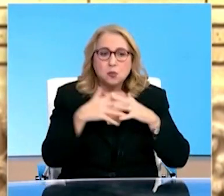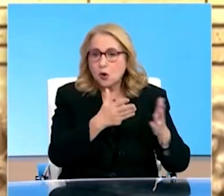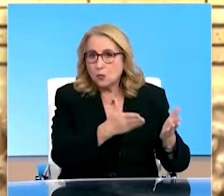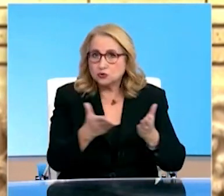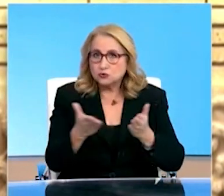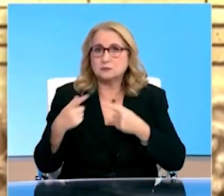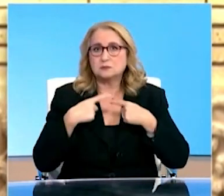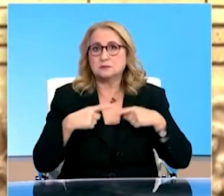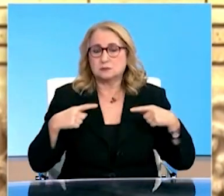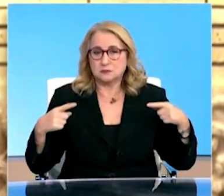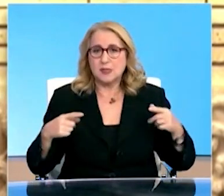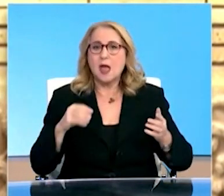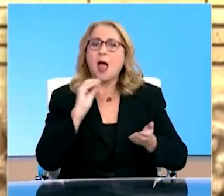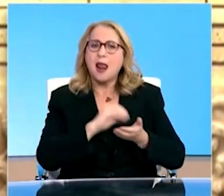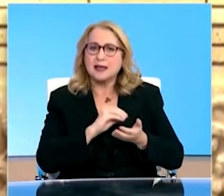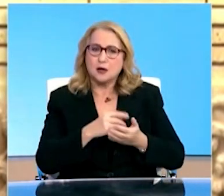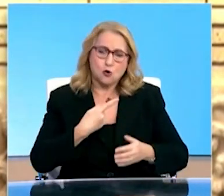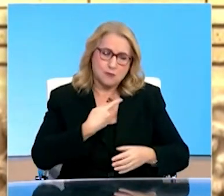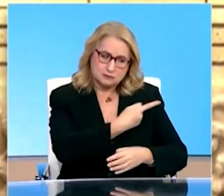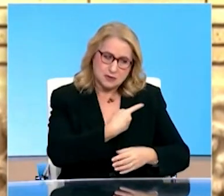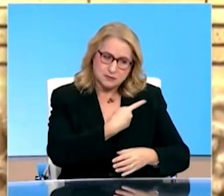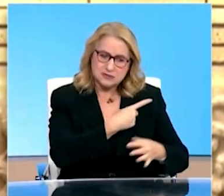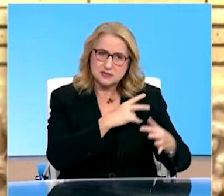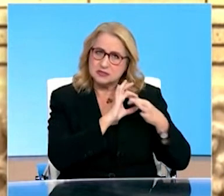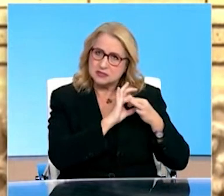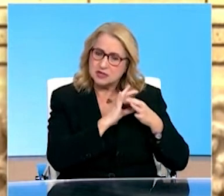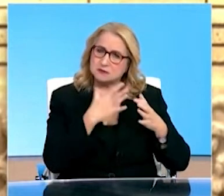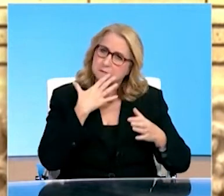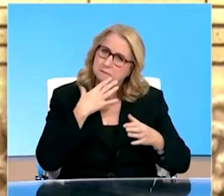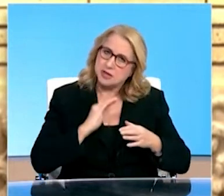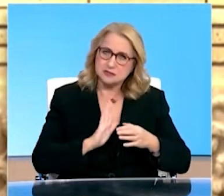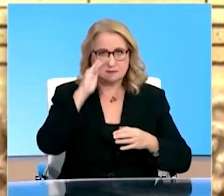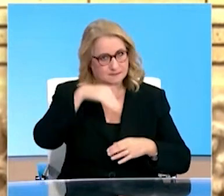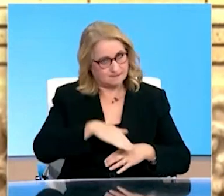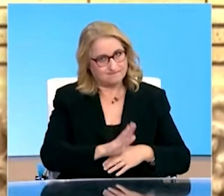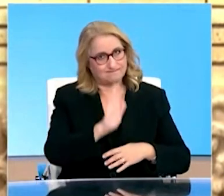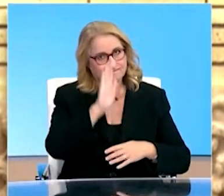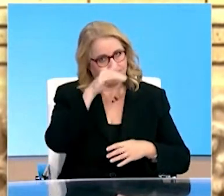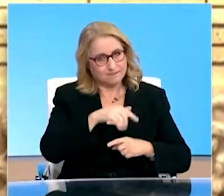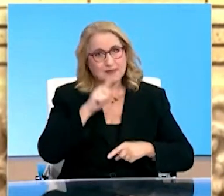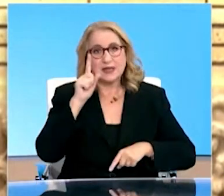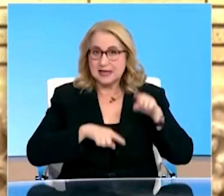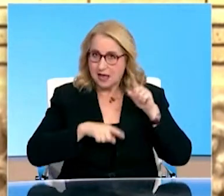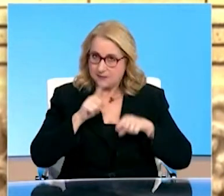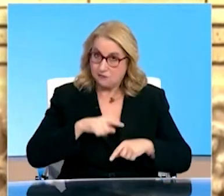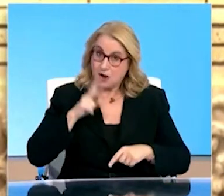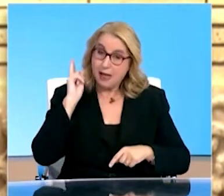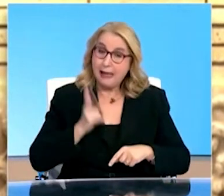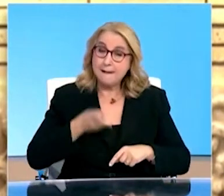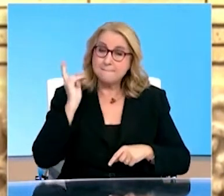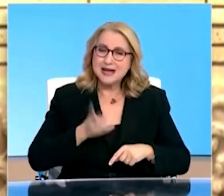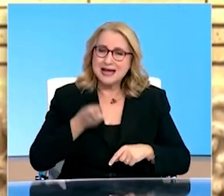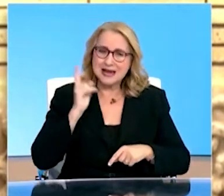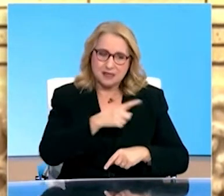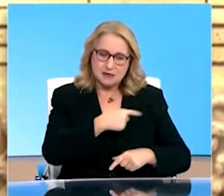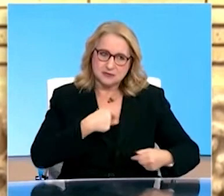μας σχέσεις γνώρισαν διακυμάνσεις που κάποιες στιγμές τις απείλησαν επικίνδυνα και